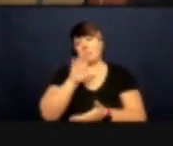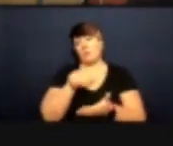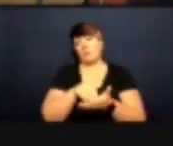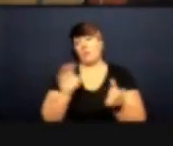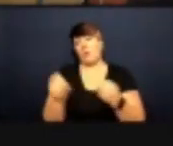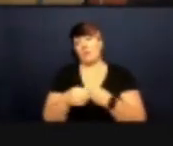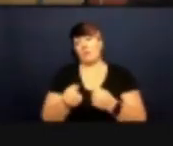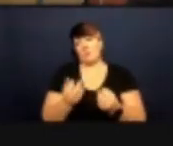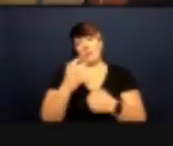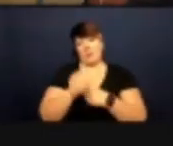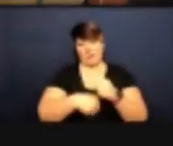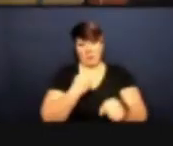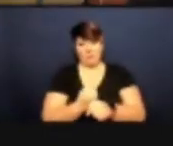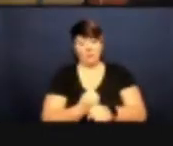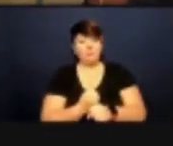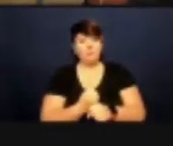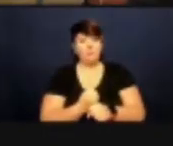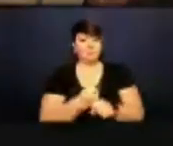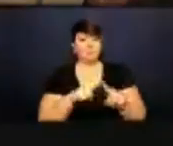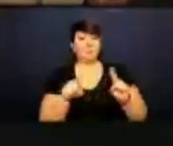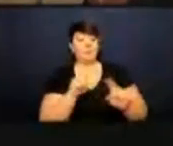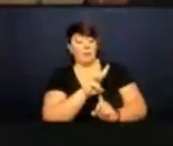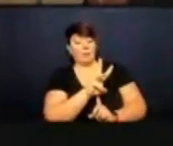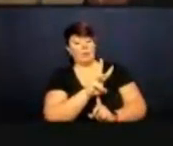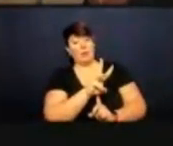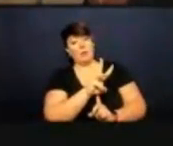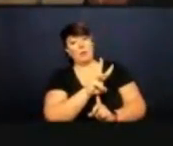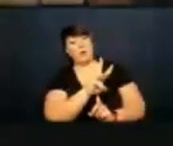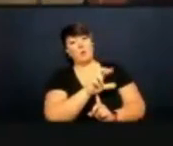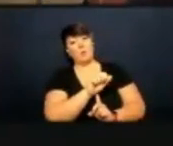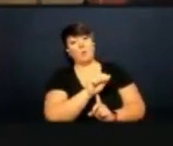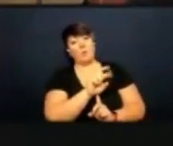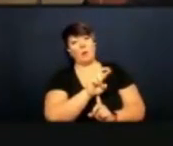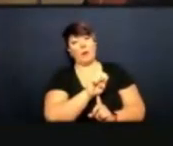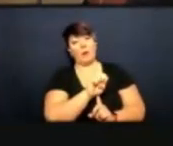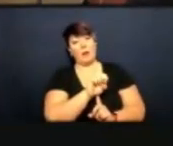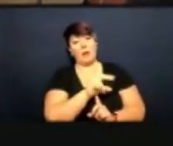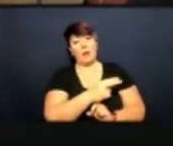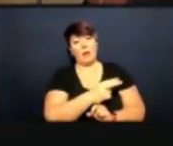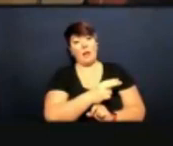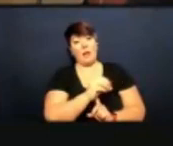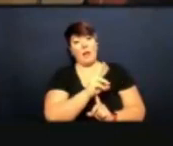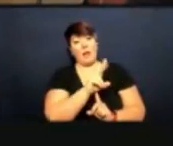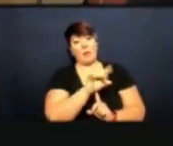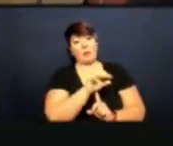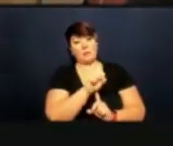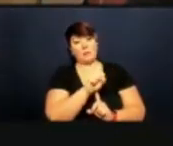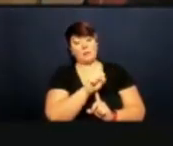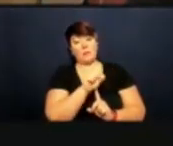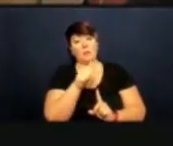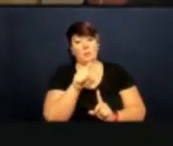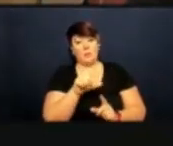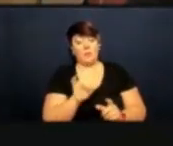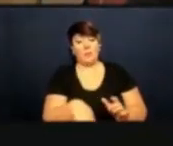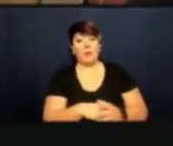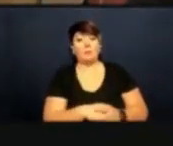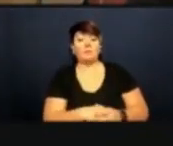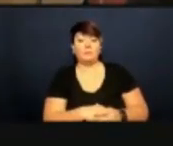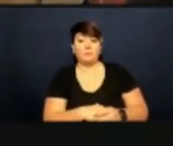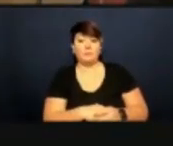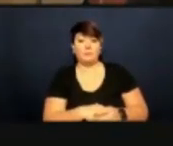Kwa sababu tumeona ya kuwa iwapo tutaweka ofisi zingine za ziada itabidi